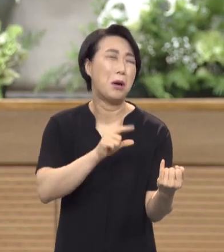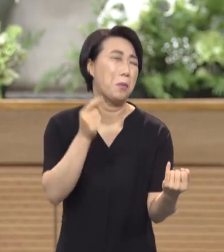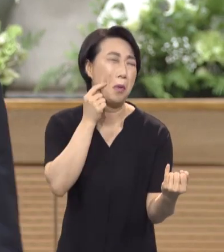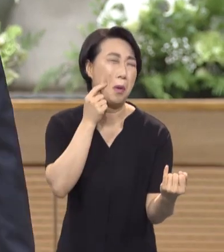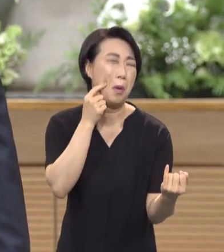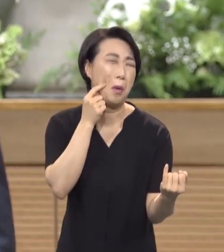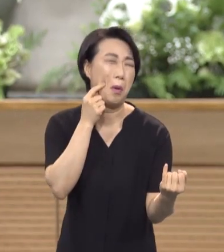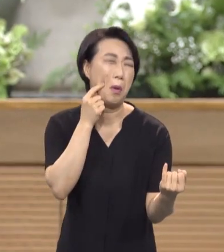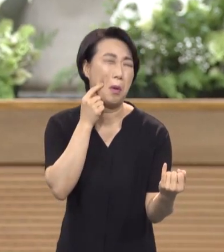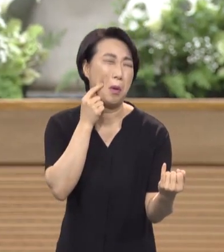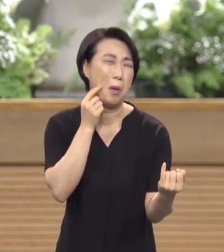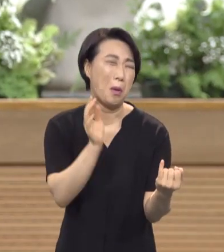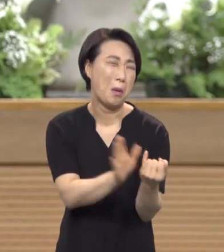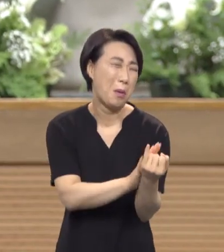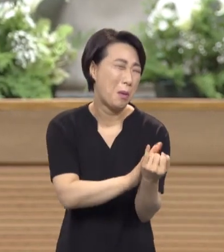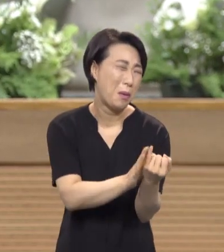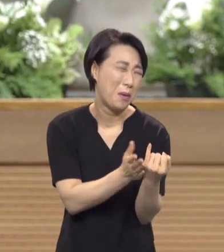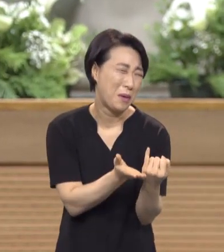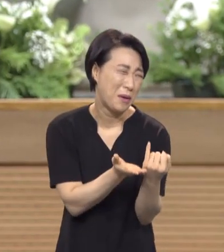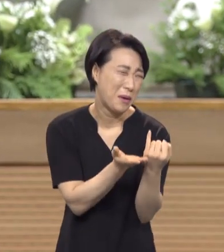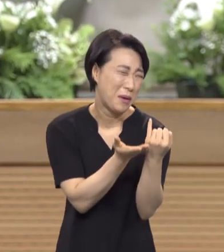놓고는